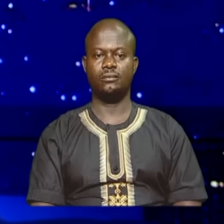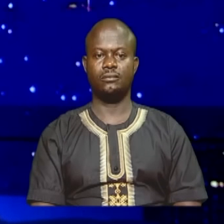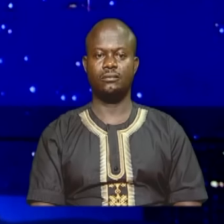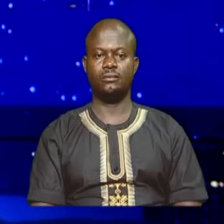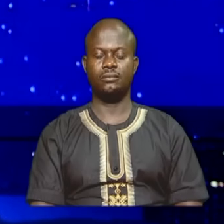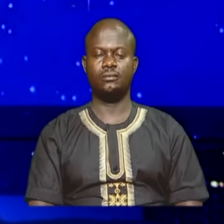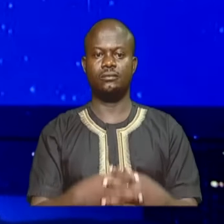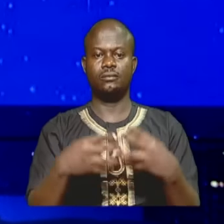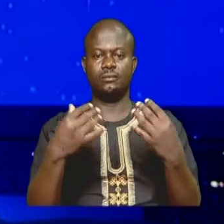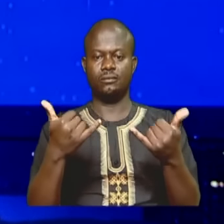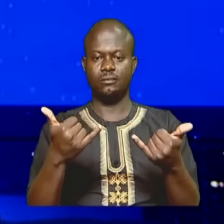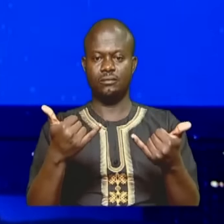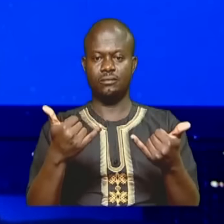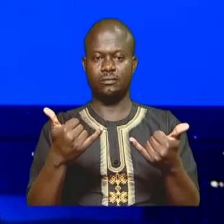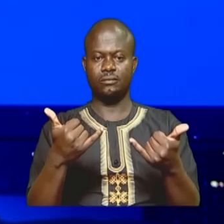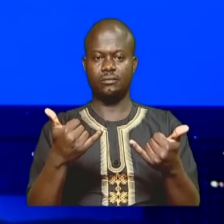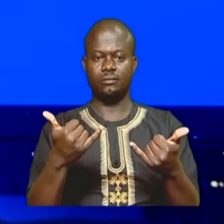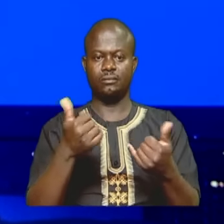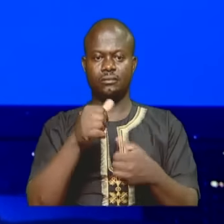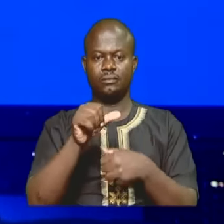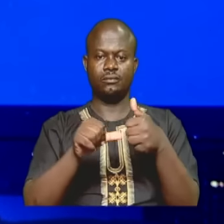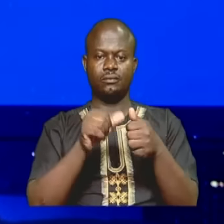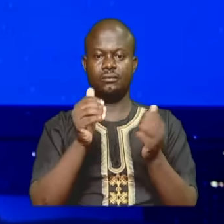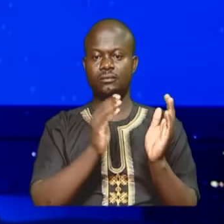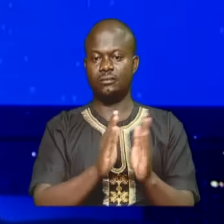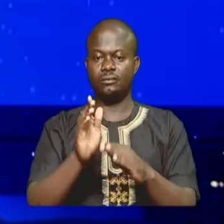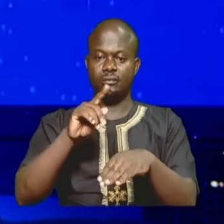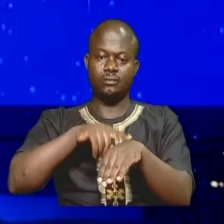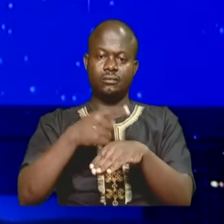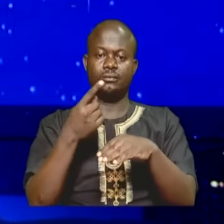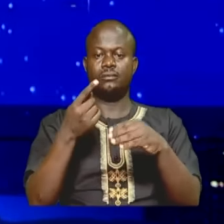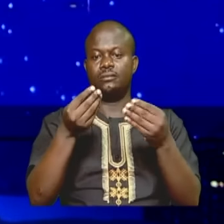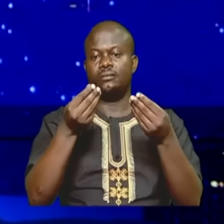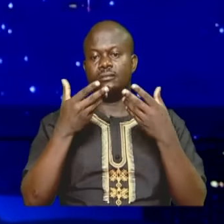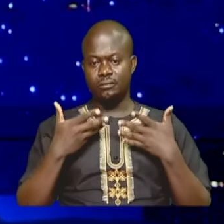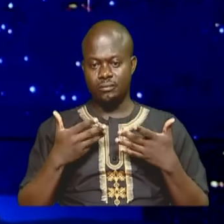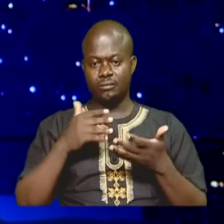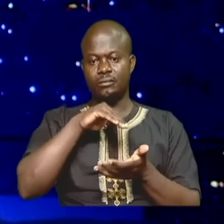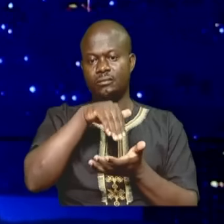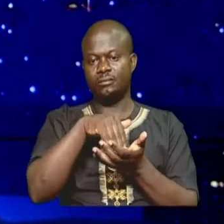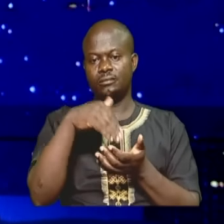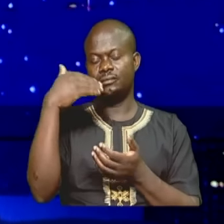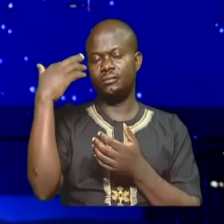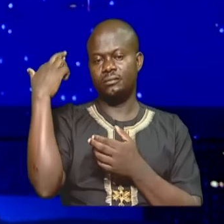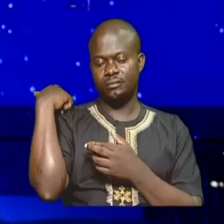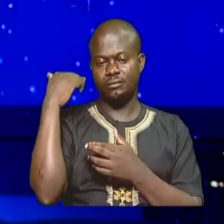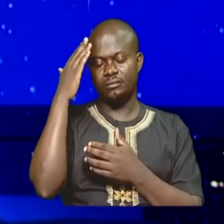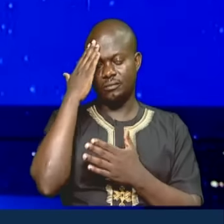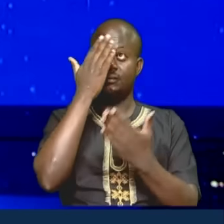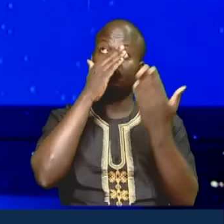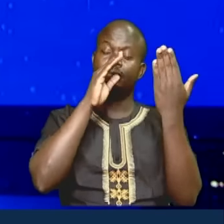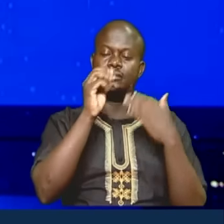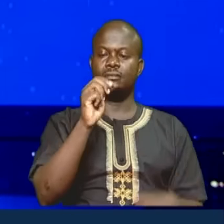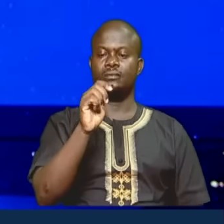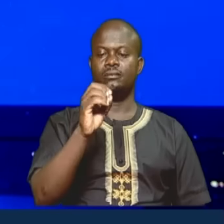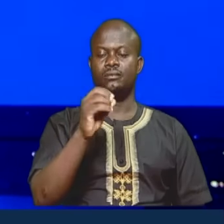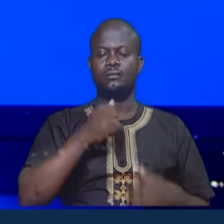Muri aka kanya tugiye gukurikira amakuru ajyanye n'iteganya gihe tugezwaho n'ikigo gishinzwe ubumenyi bw'ikirere Meteo